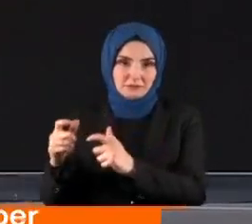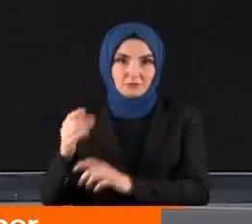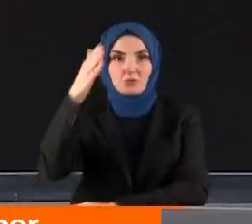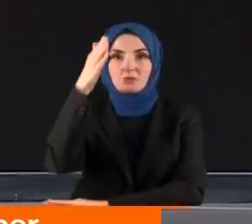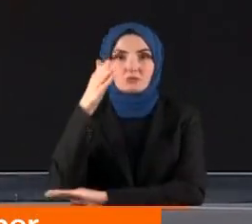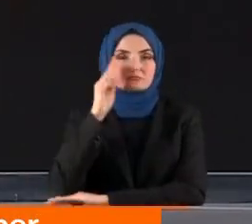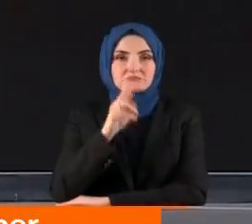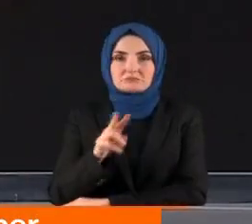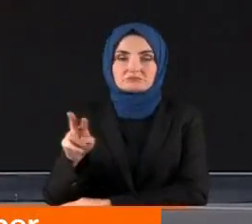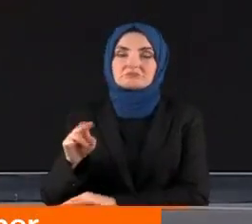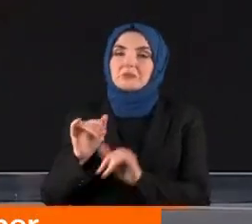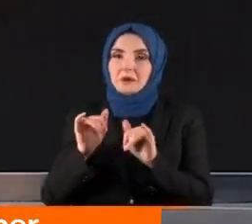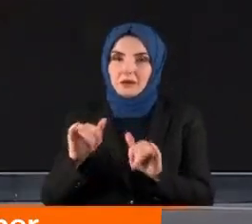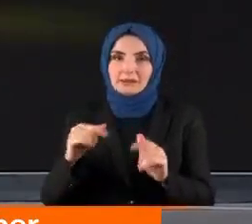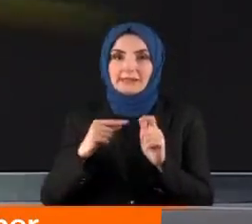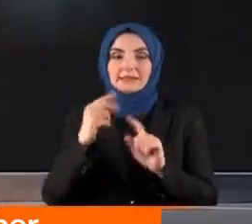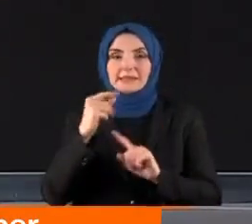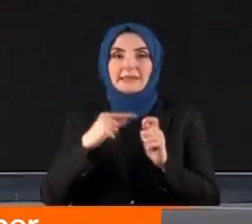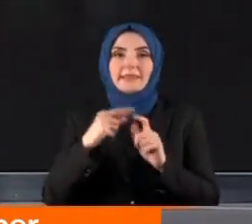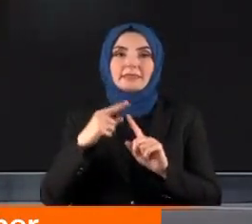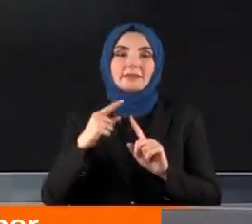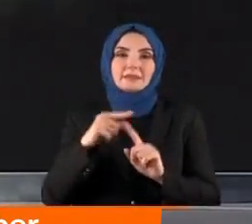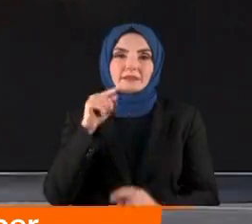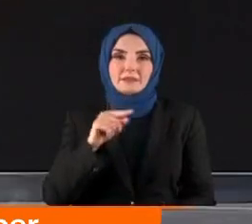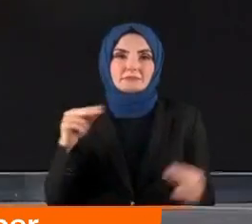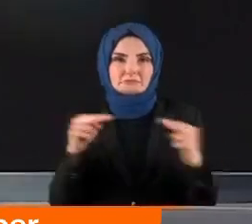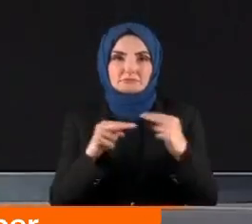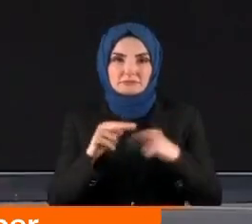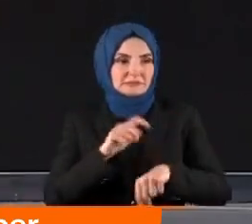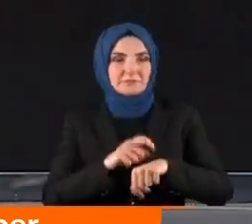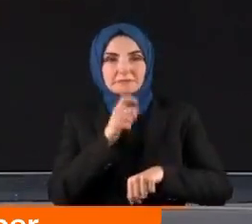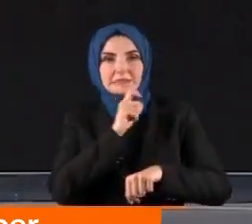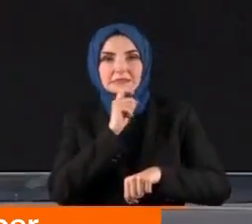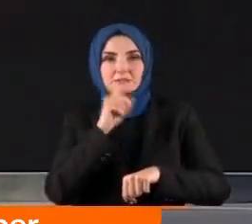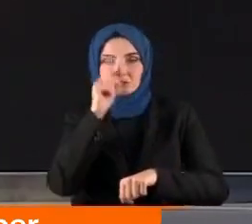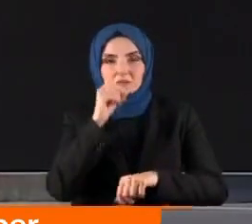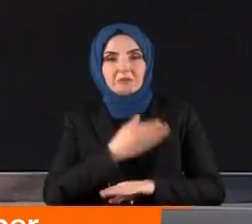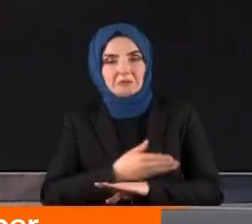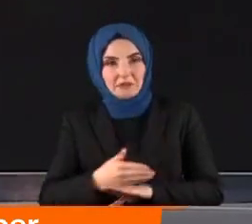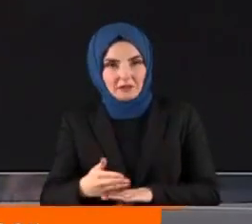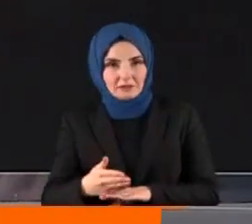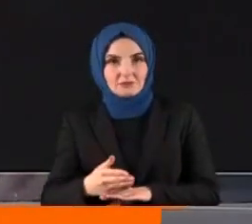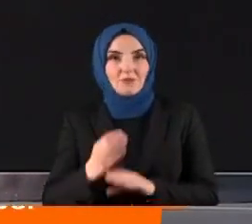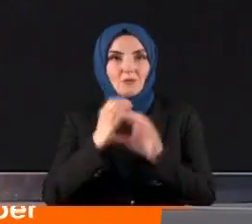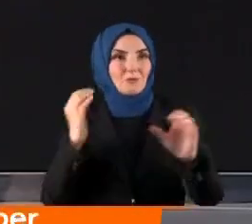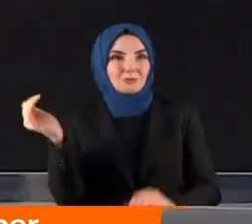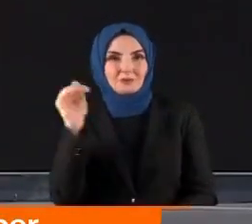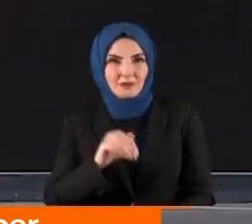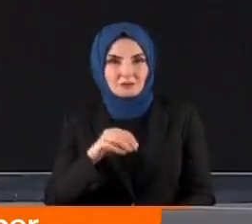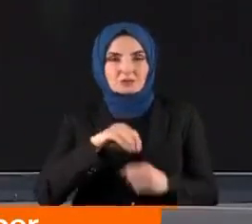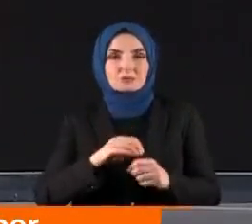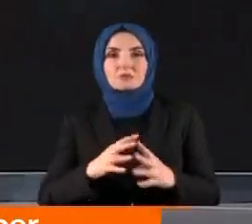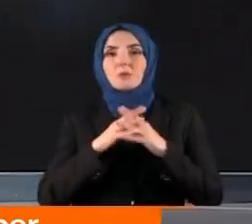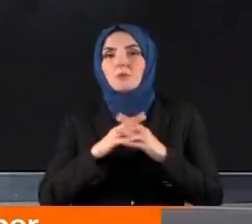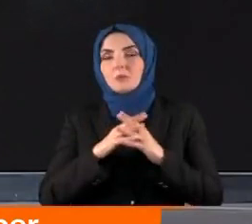öyle İETT otobüsleri aksayan seferler yüzünden geç geliyor gelende zaten tıklım tıklım oluyor istanbullar o dolu araçlara sığmaya çalışıyor